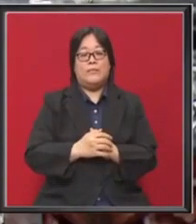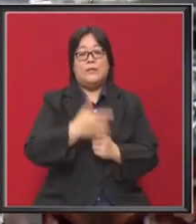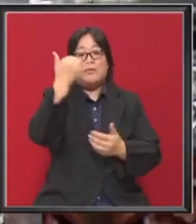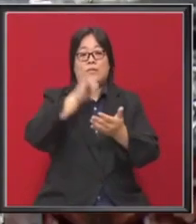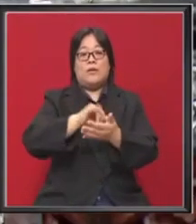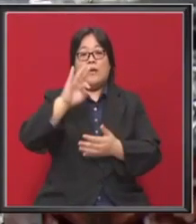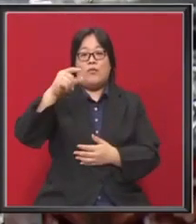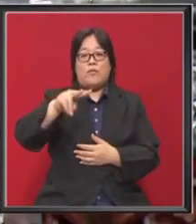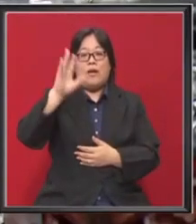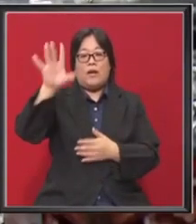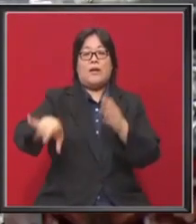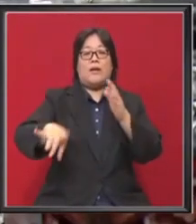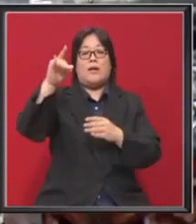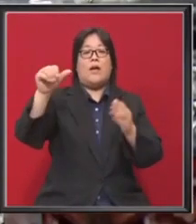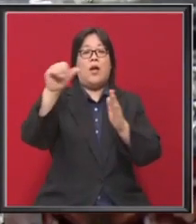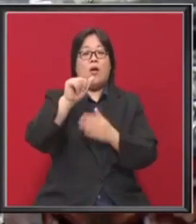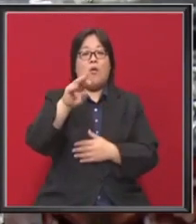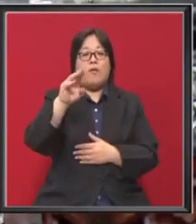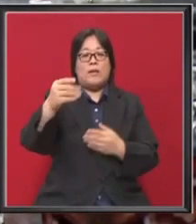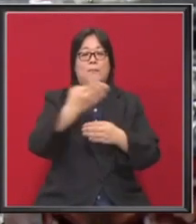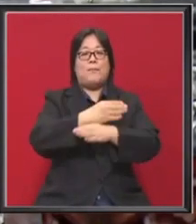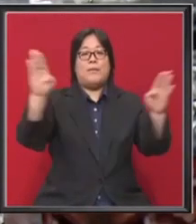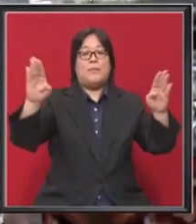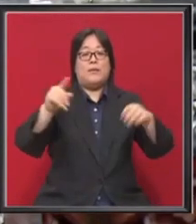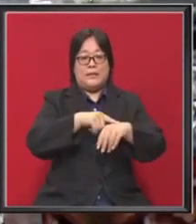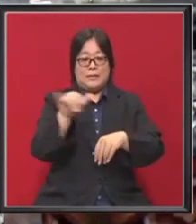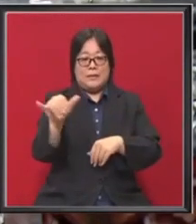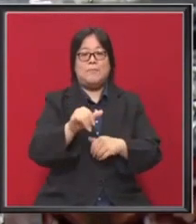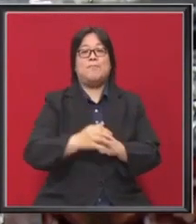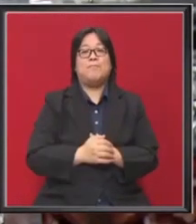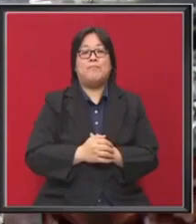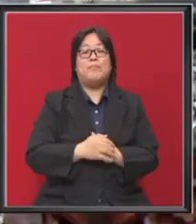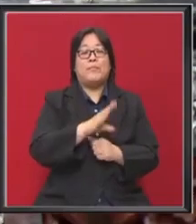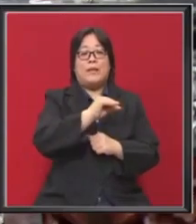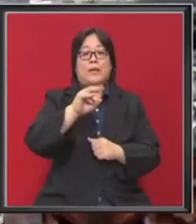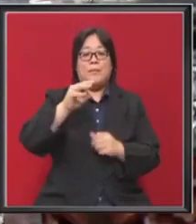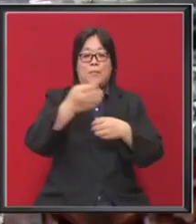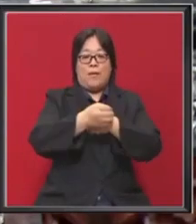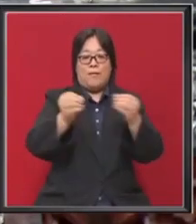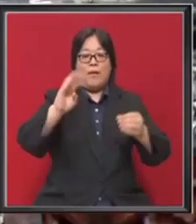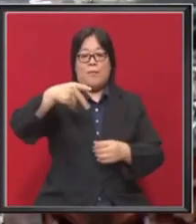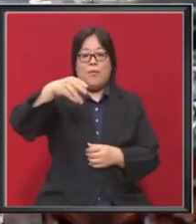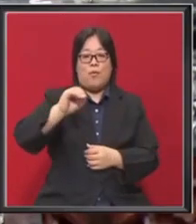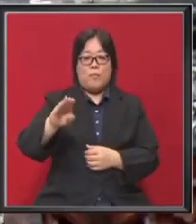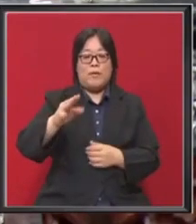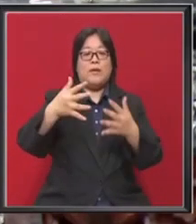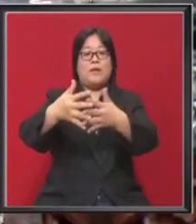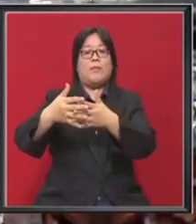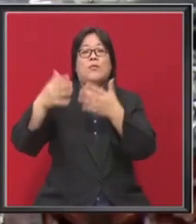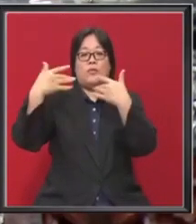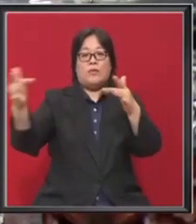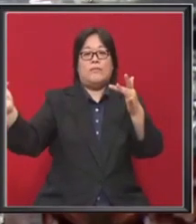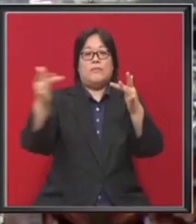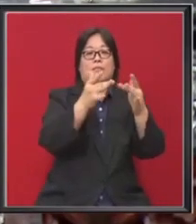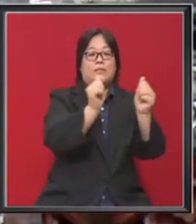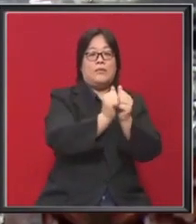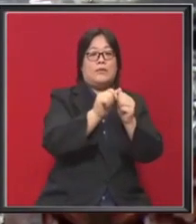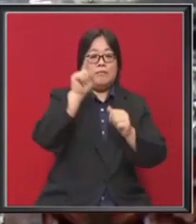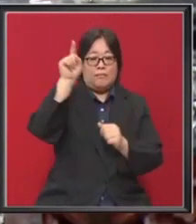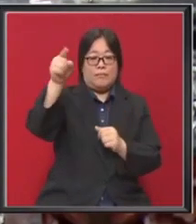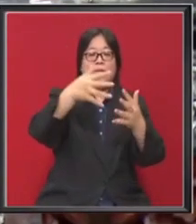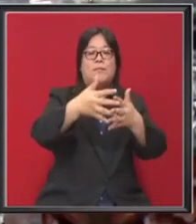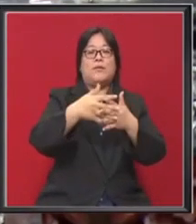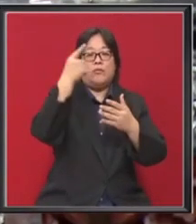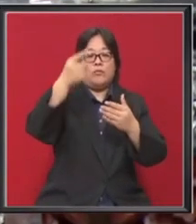fjb akan menanti Audi bebas termasuk dekat ruang sampel percobaan PPOB di Amerika Serikat terhubung menyebabkan